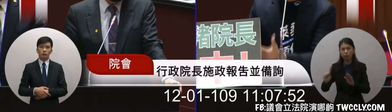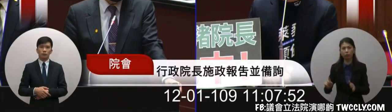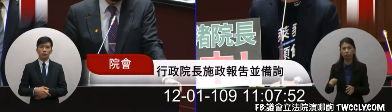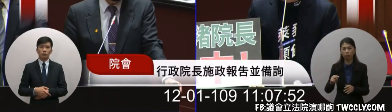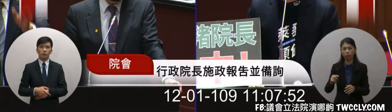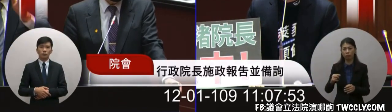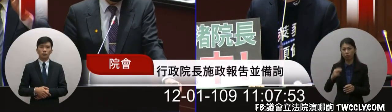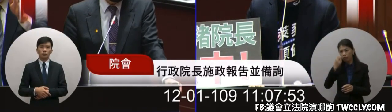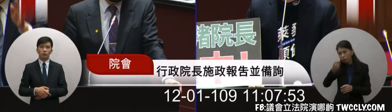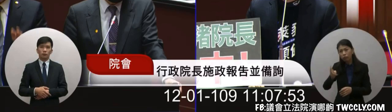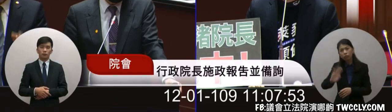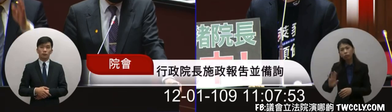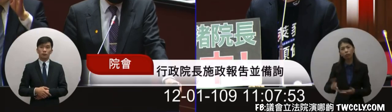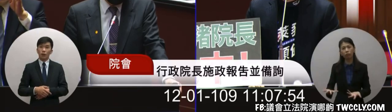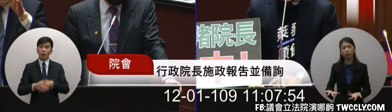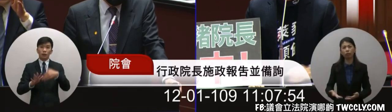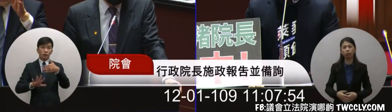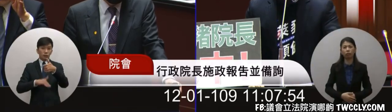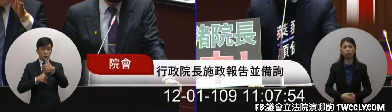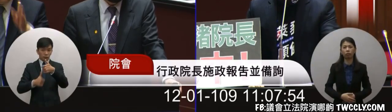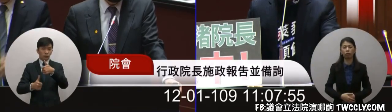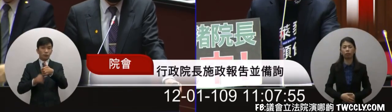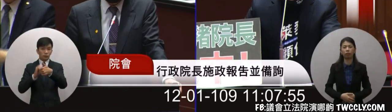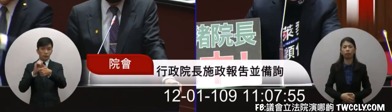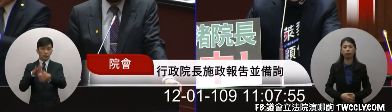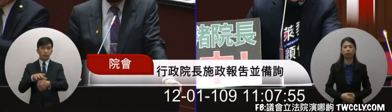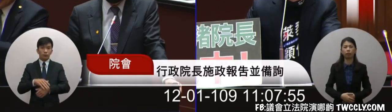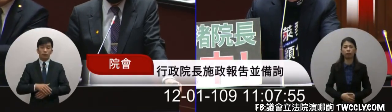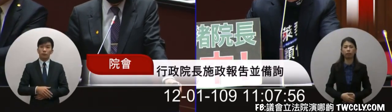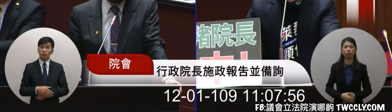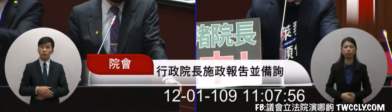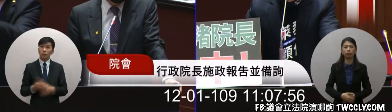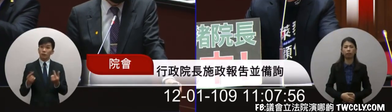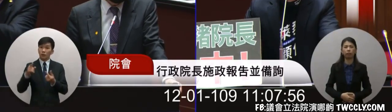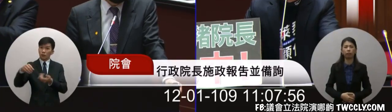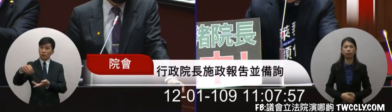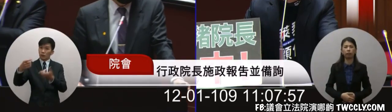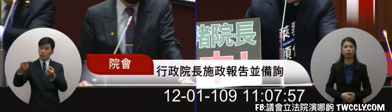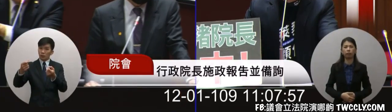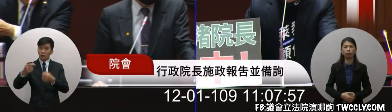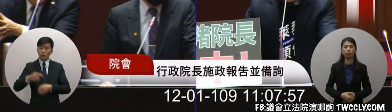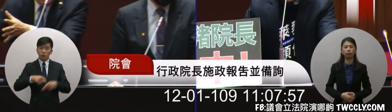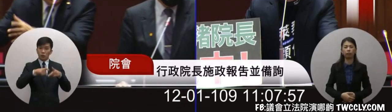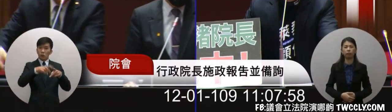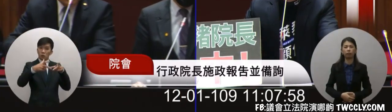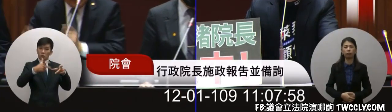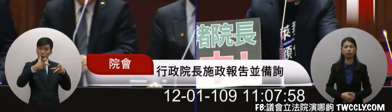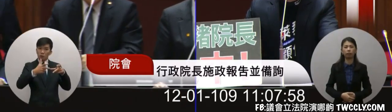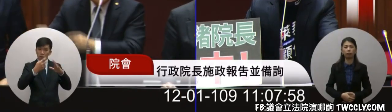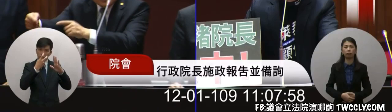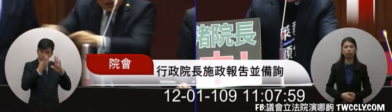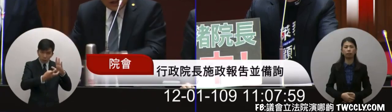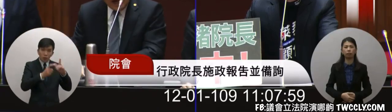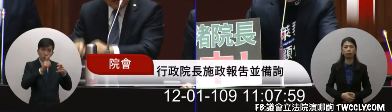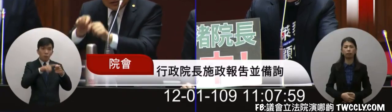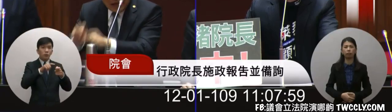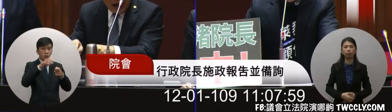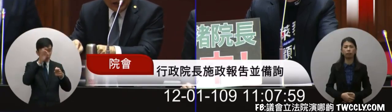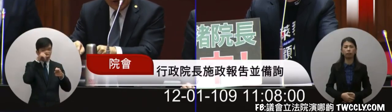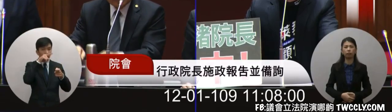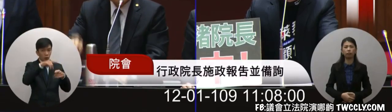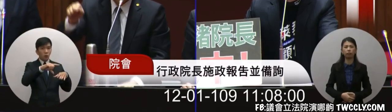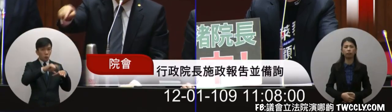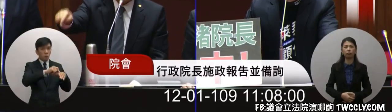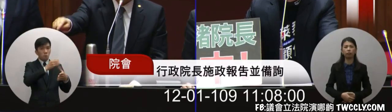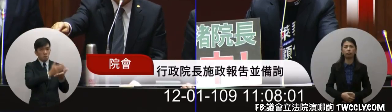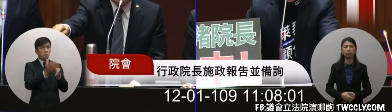这都做不到。 委员，所以你就讲了，去查厂是看他怎么处理嘛，但进来是查